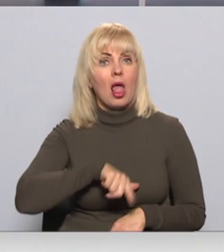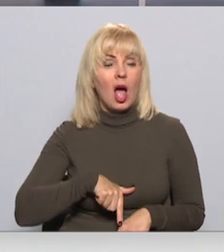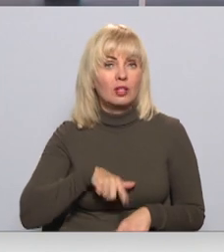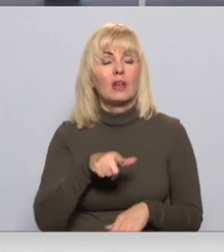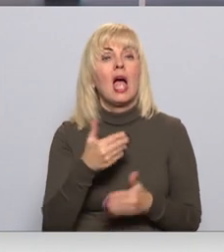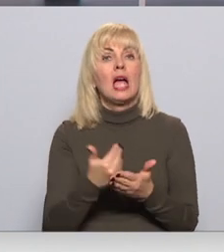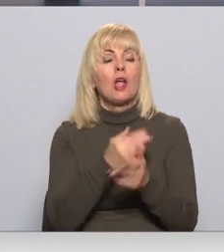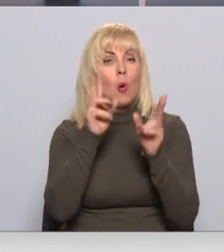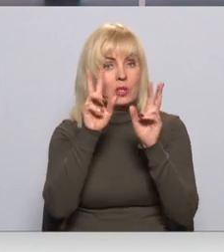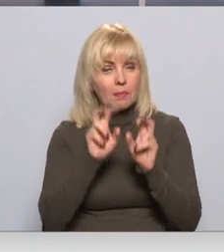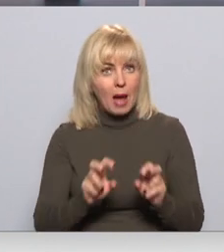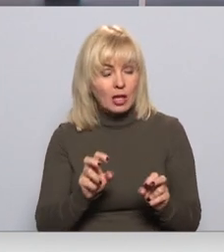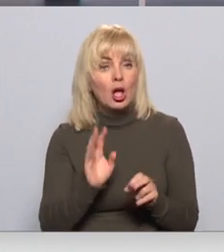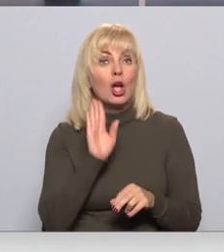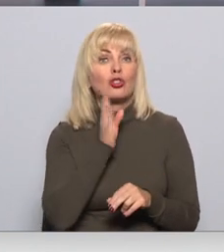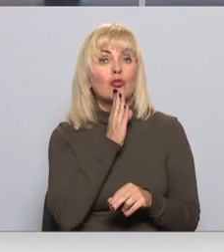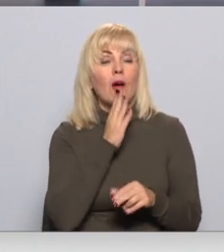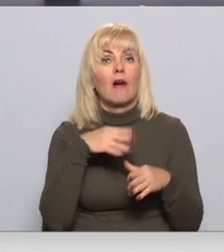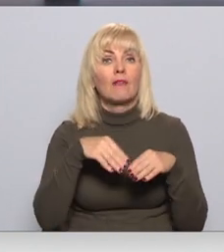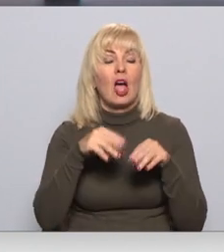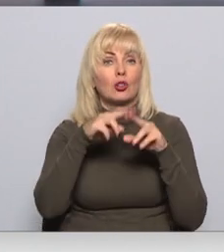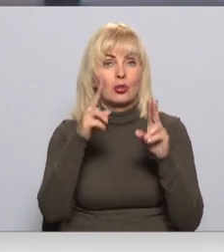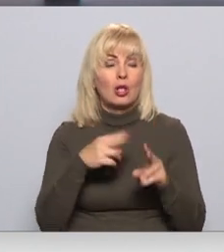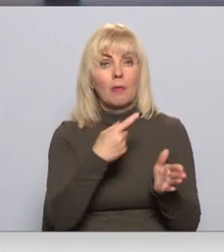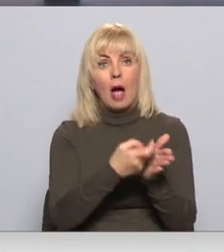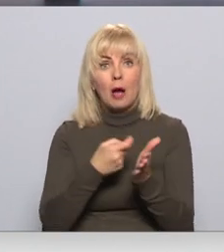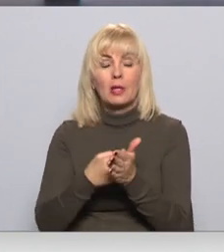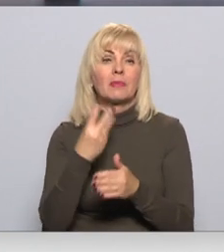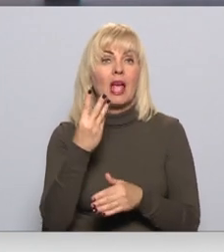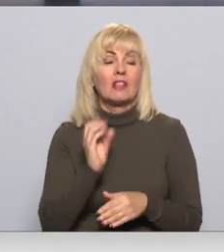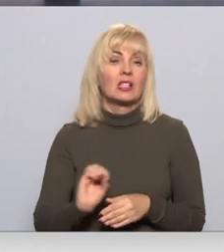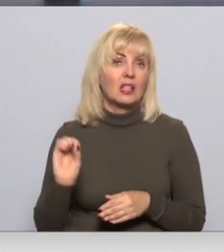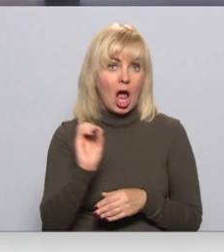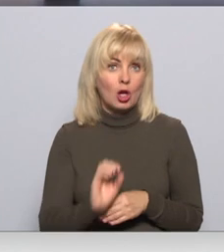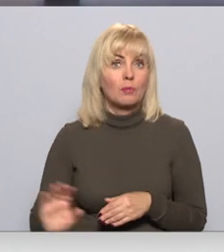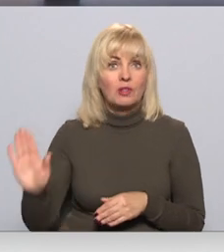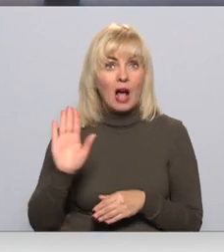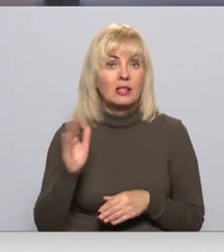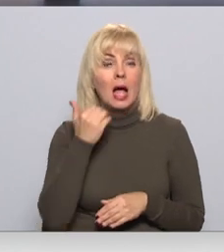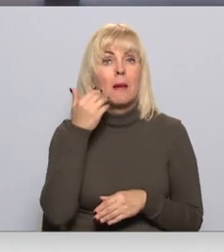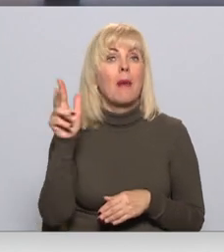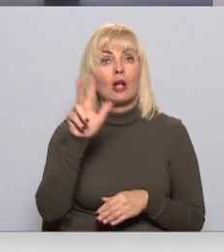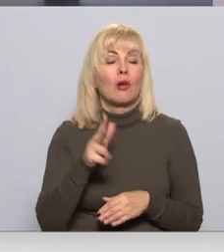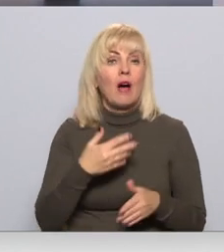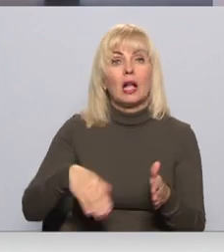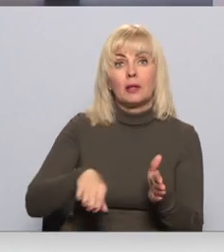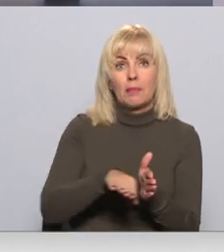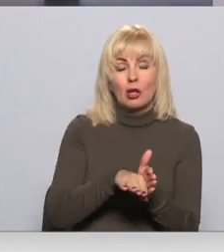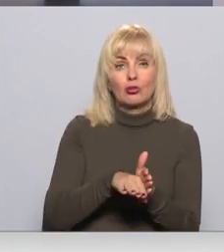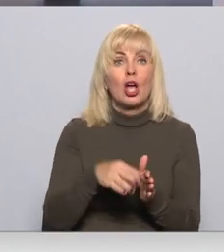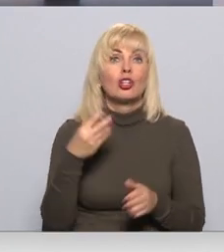jaunā pētījumā, šovasar veico starptautisku aptauju 9 Eiropas valstīs. No Baltijas valstīm tajā piedalījās